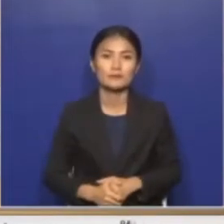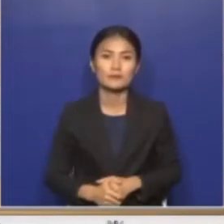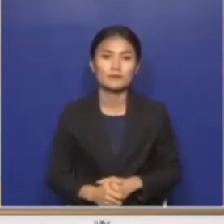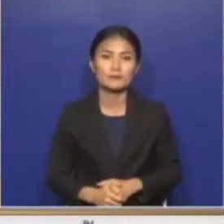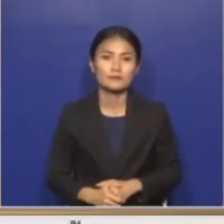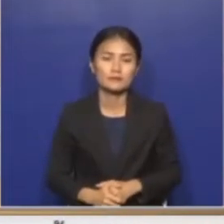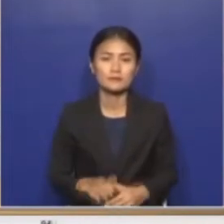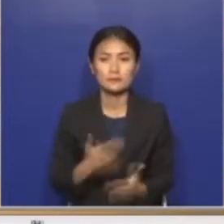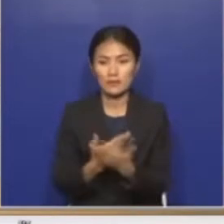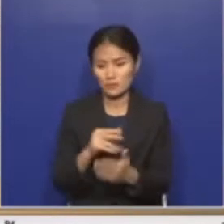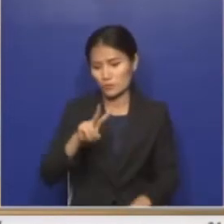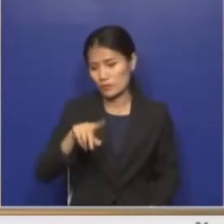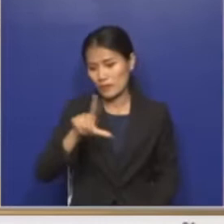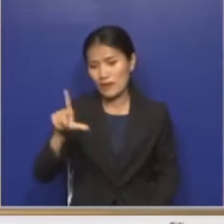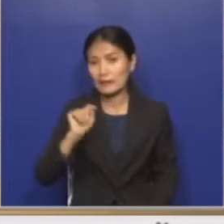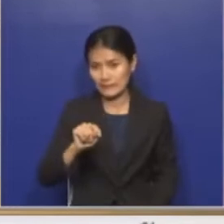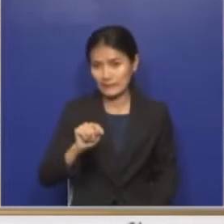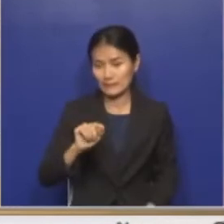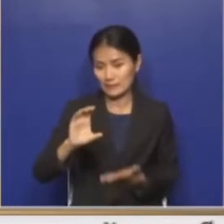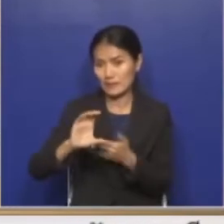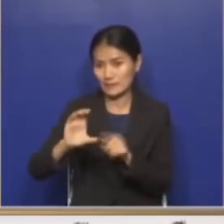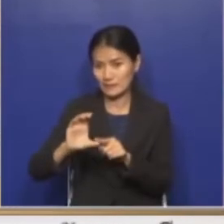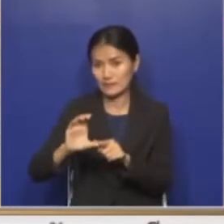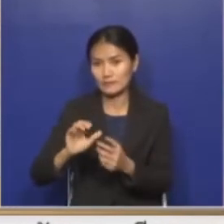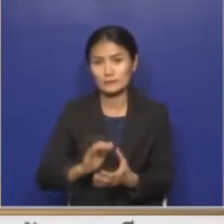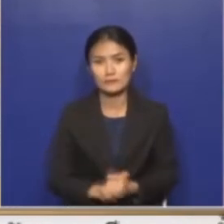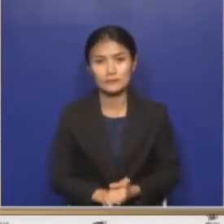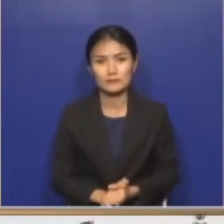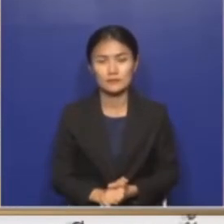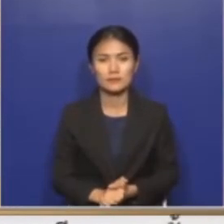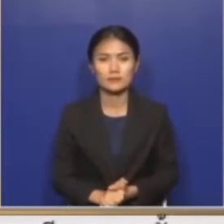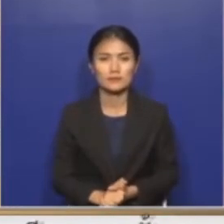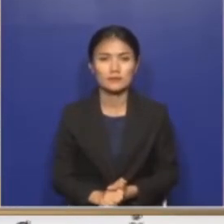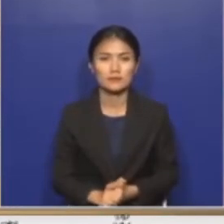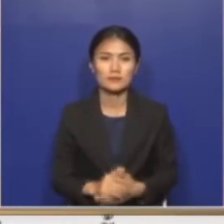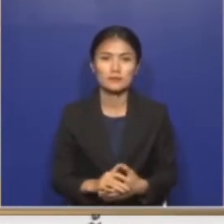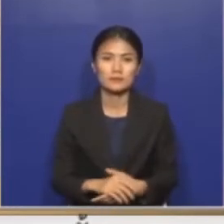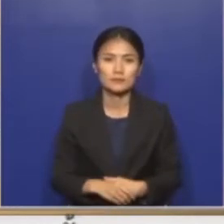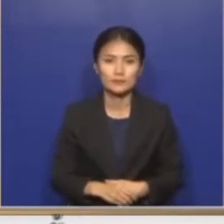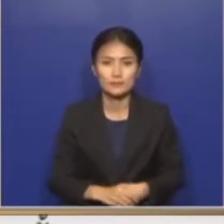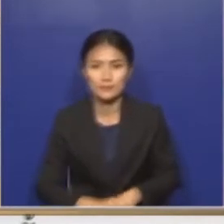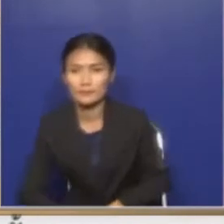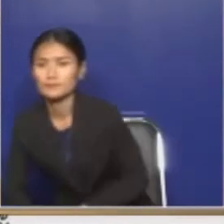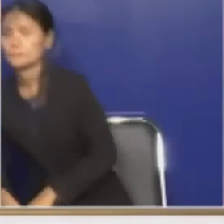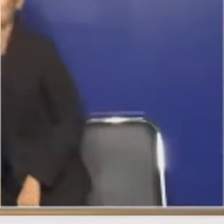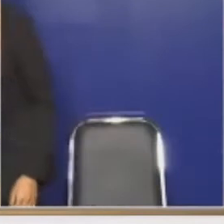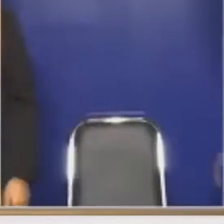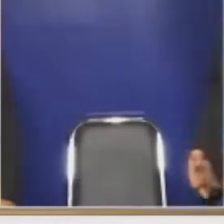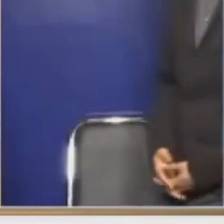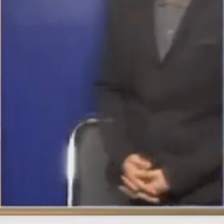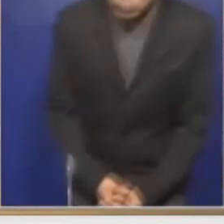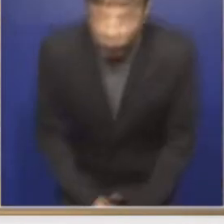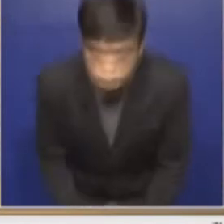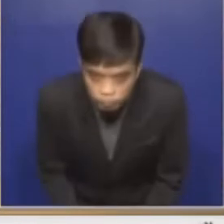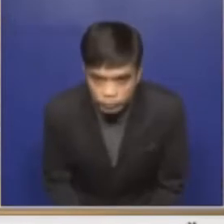ไอ้เงินสองพันล้านเนี่ยนะครับท่านจะมาบอกว่าเอ่อกำลังดำเนินการไม่ทราบไม่รู้ได้ยังไงครับ